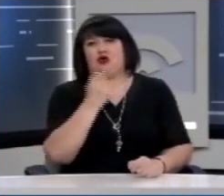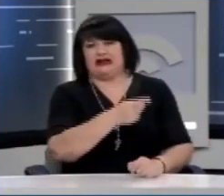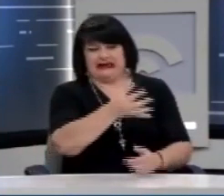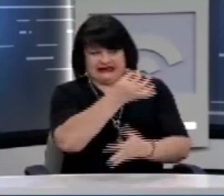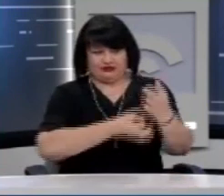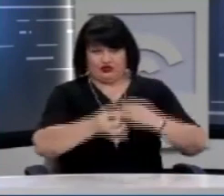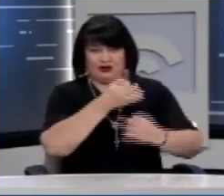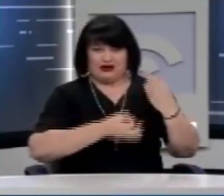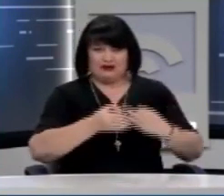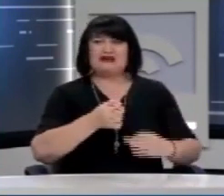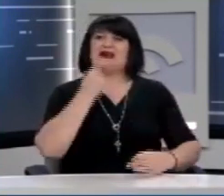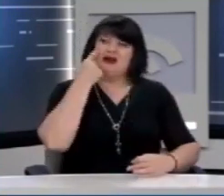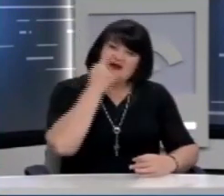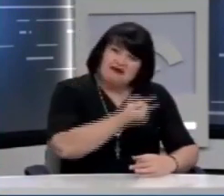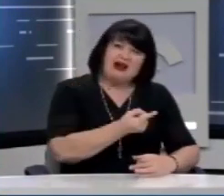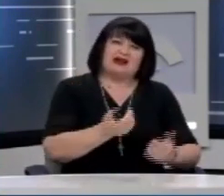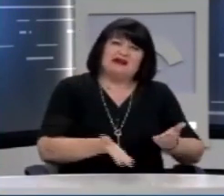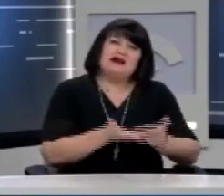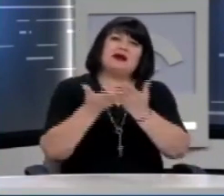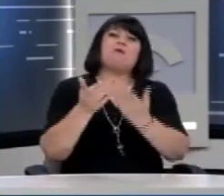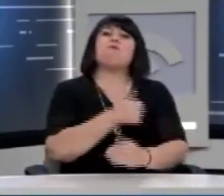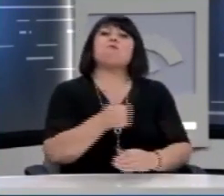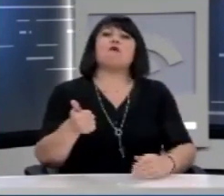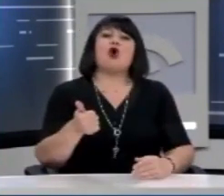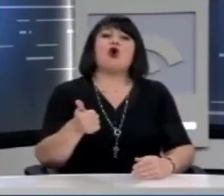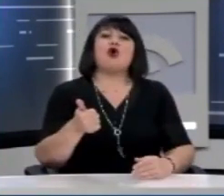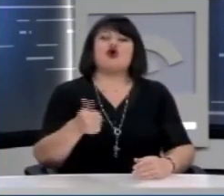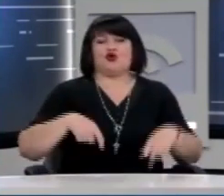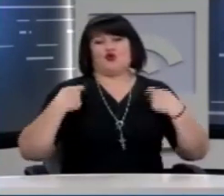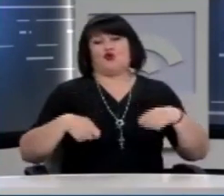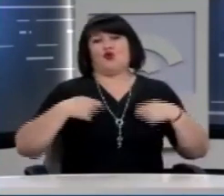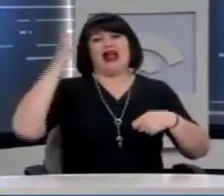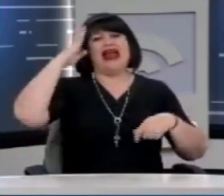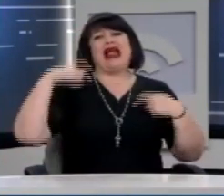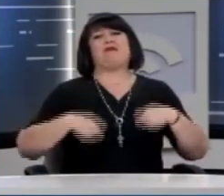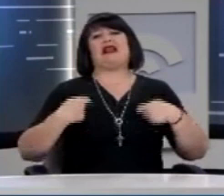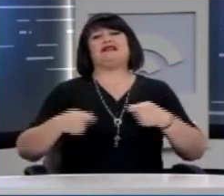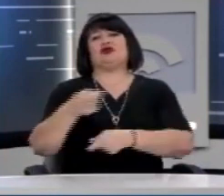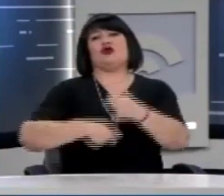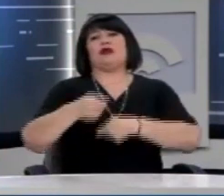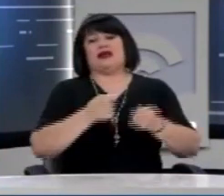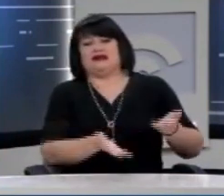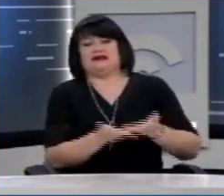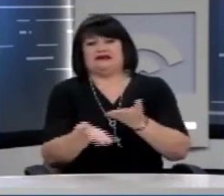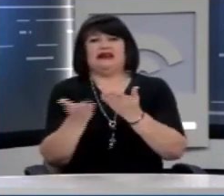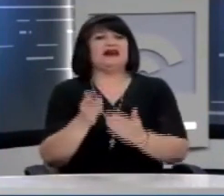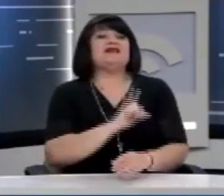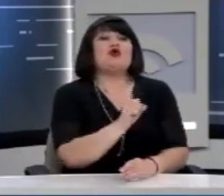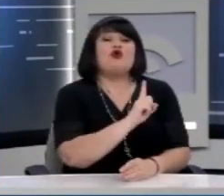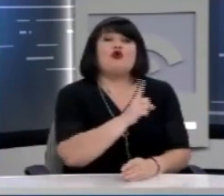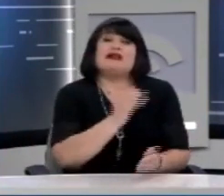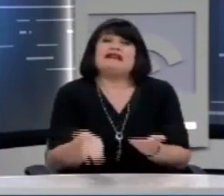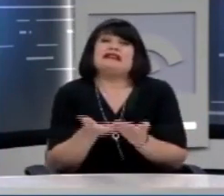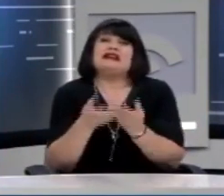που εξαγγείλατε είναι πολιτικές στήριξης μόνο μεγάλων καπιταλιστικών επιχειρήσεων και όχι